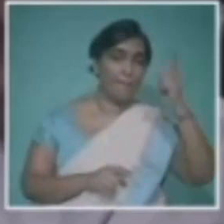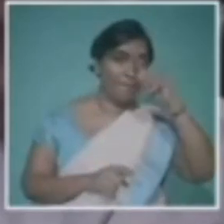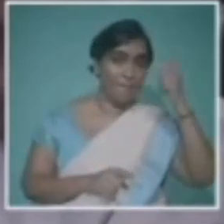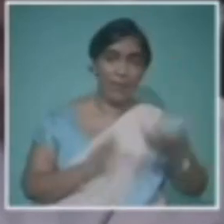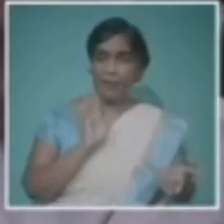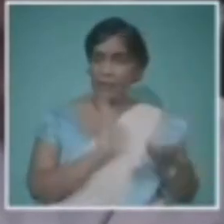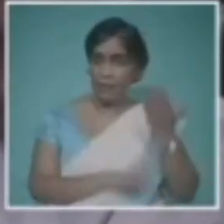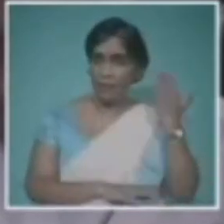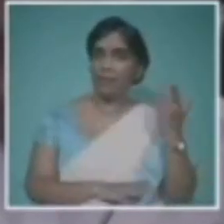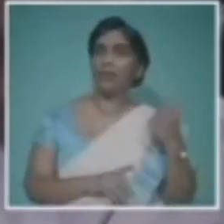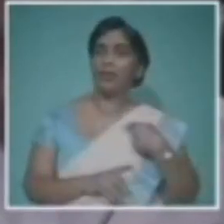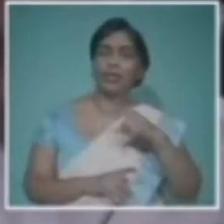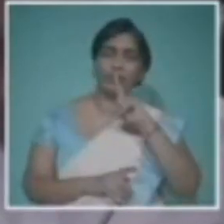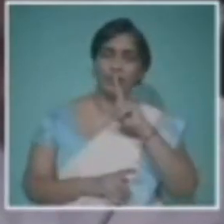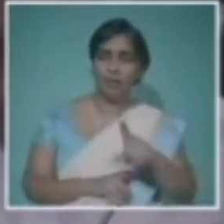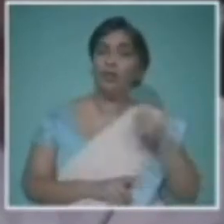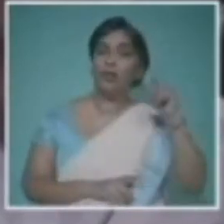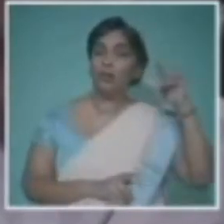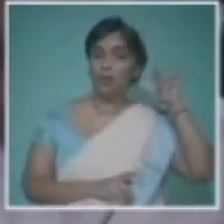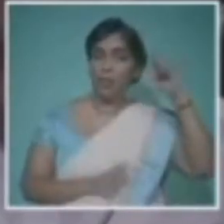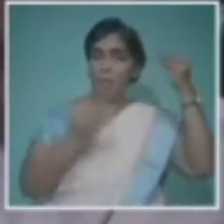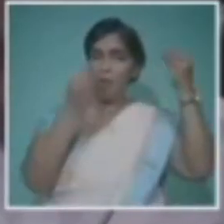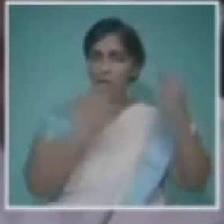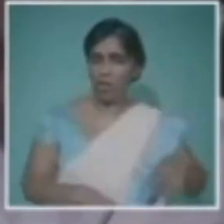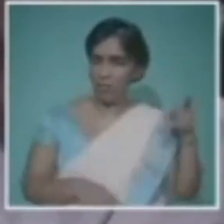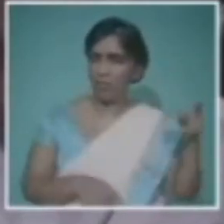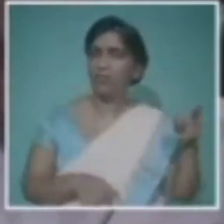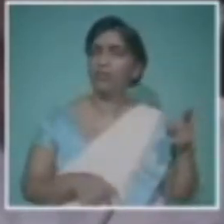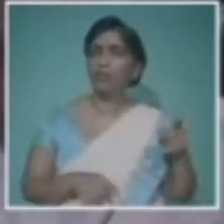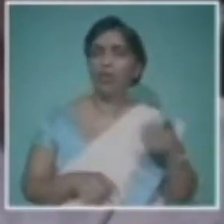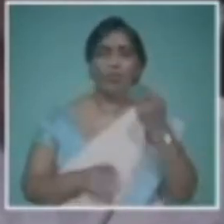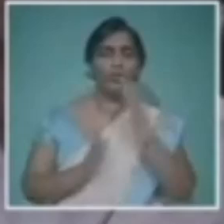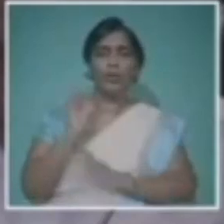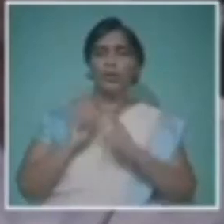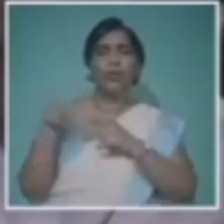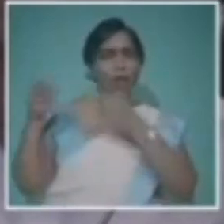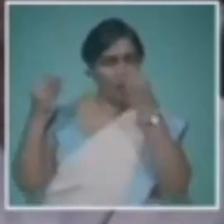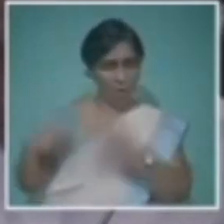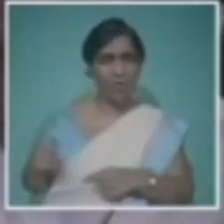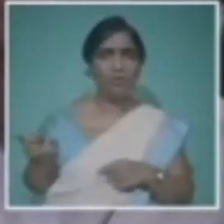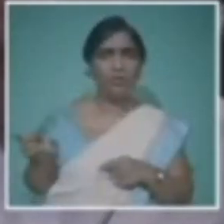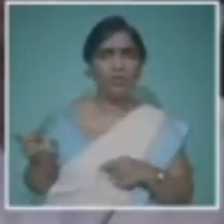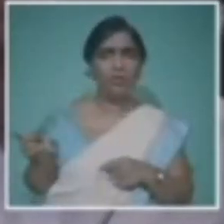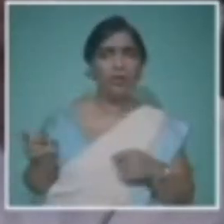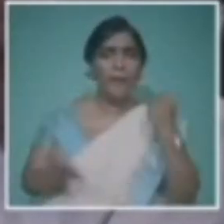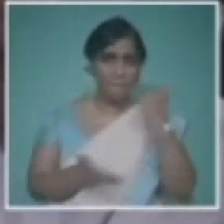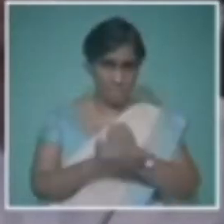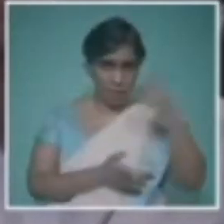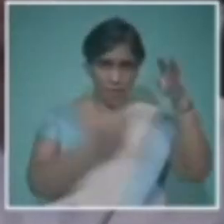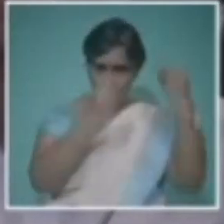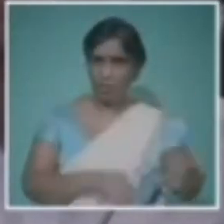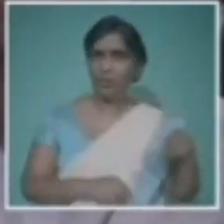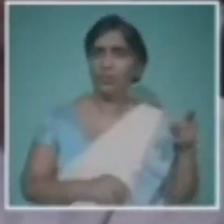වැඩි කියලා. අපි කියනවනම් යාලංකායක බංකොලොත් කියලා. ඒ කියන්නේ මුදල් අමාත්‍යංශයත් බංකොලොත්. ඒ කියන්නේ මහ බැංකුවත්